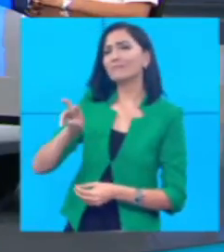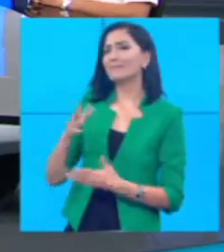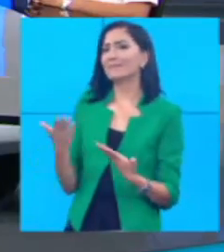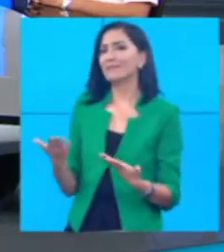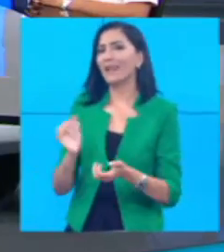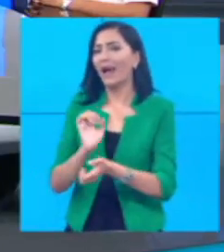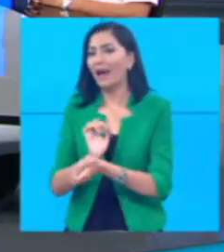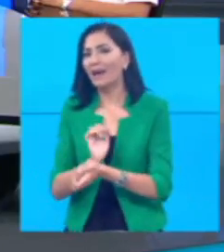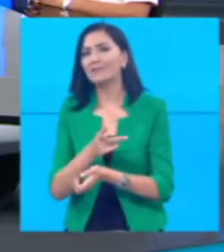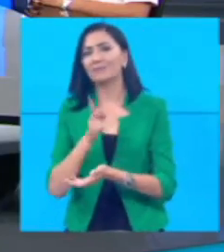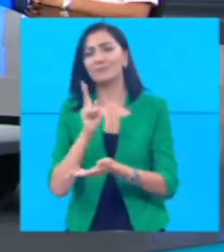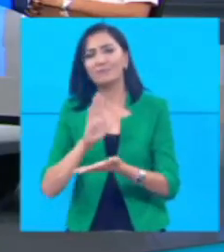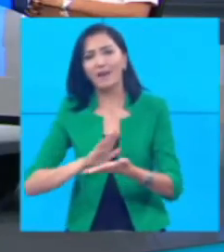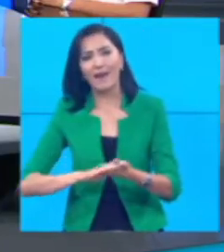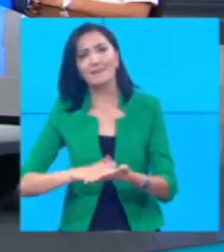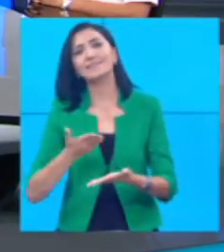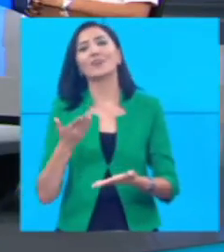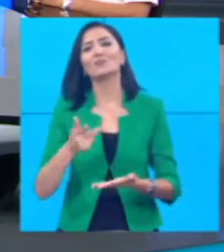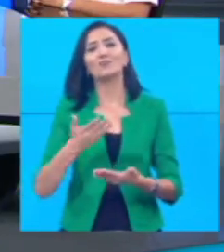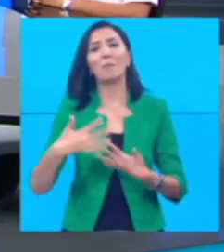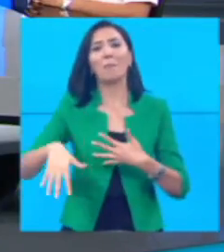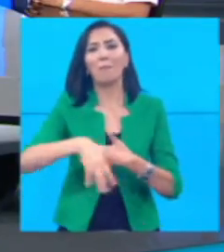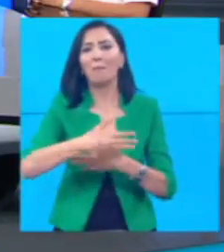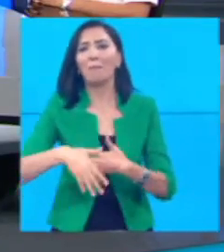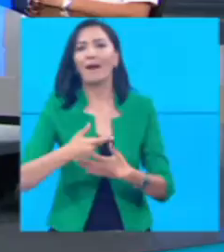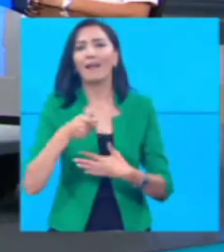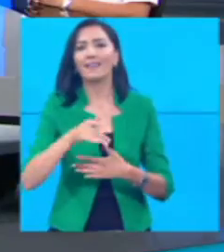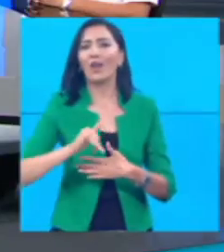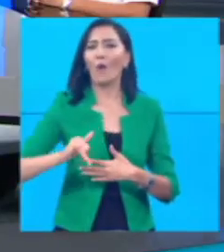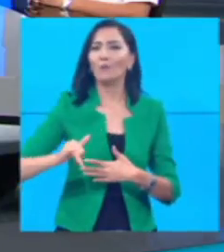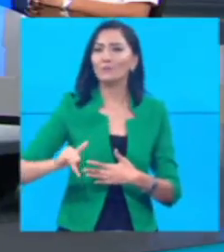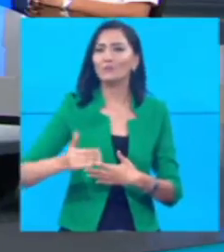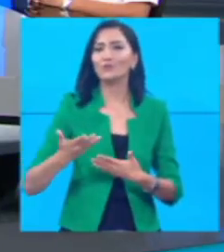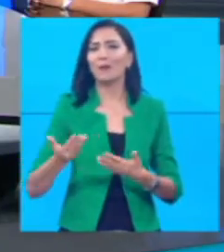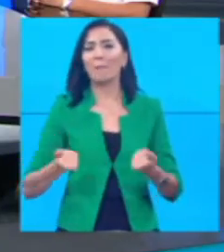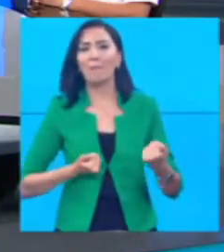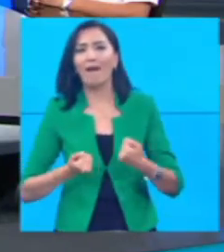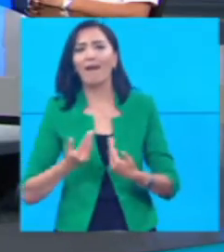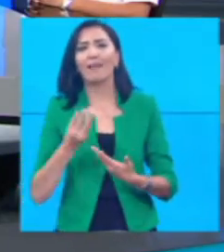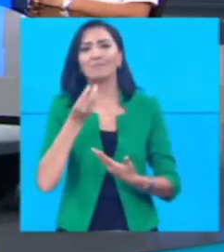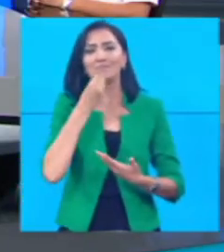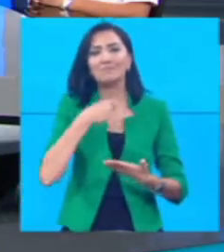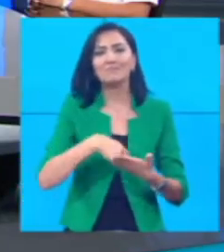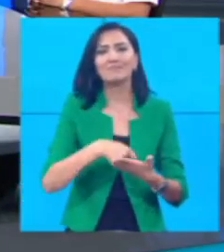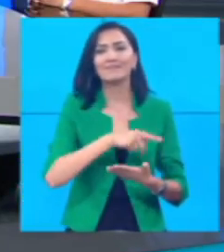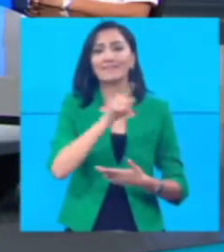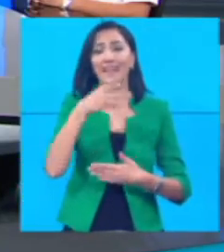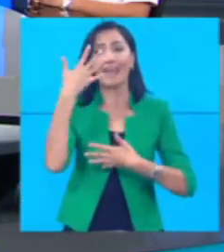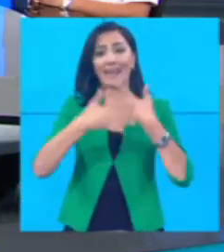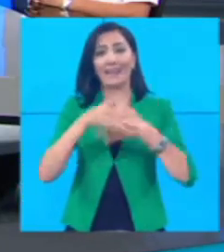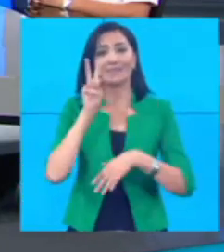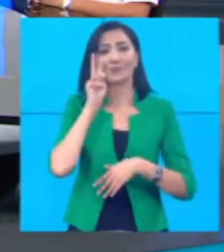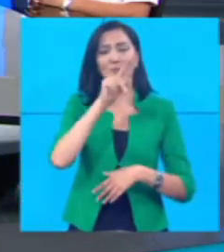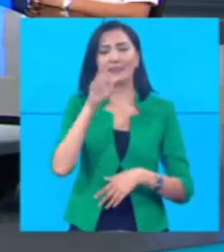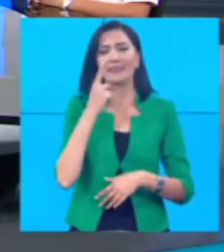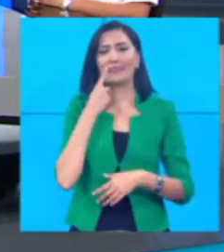bakıyorlar? Ailen, işte arkadaşların, mahalledeki işte komşular ya da bakkal, seni gördüğü zaman